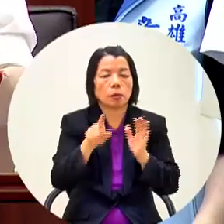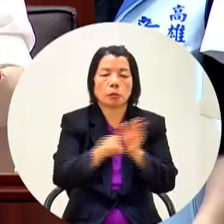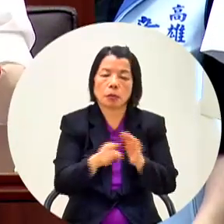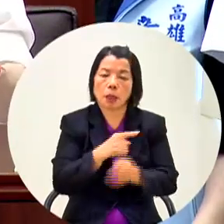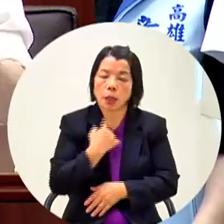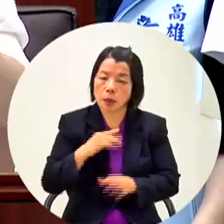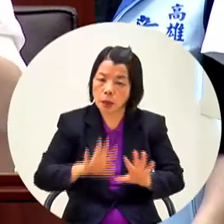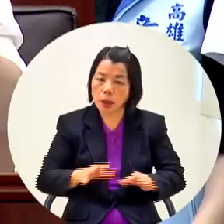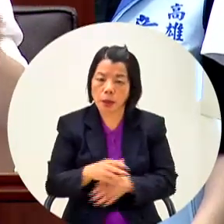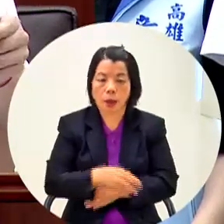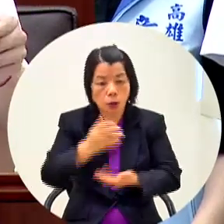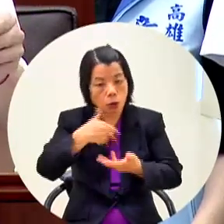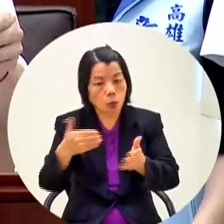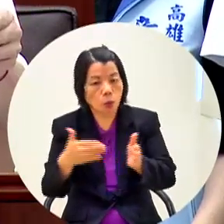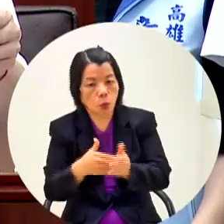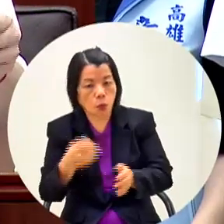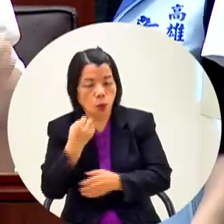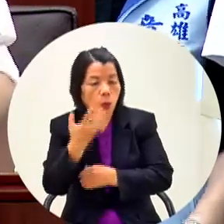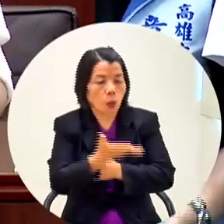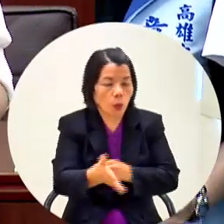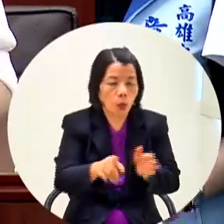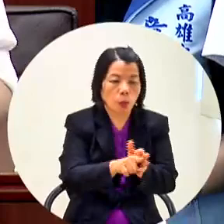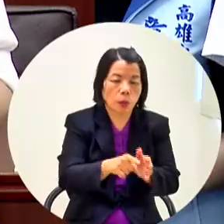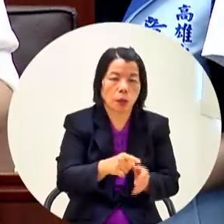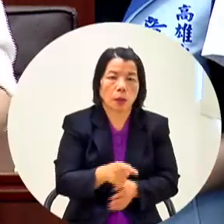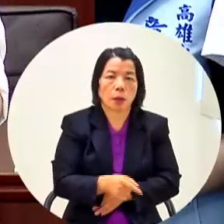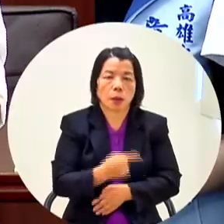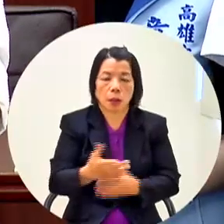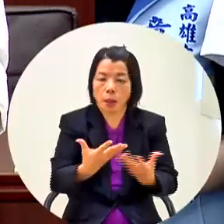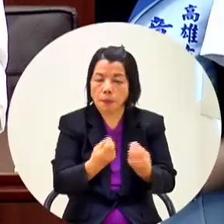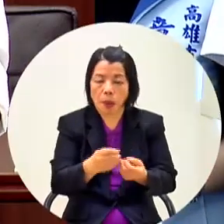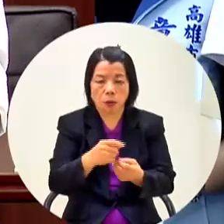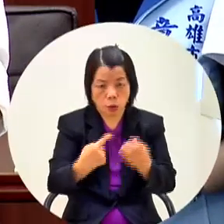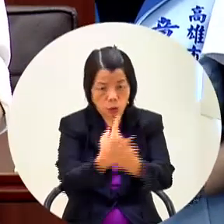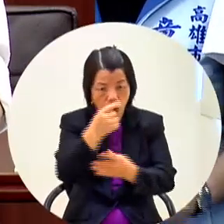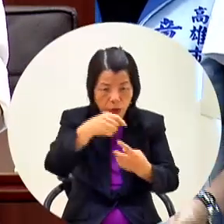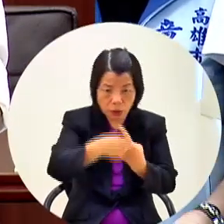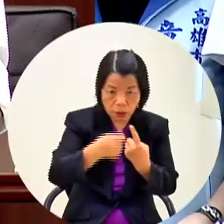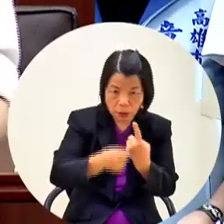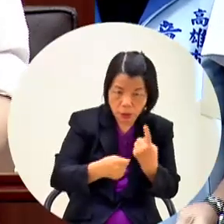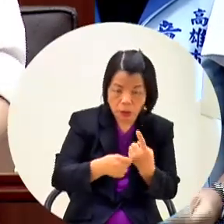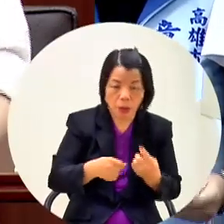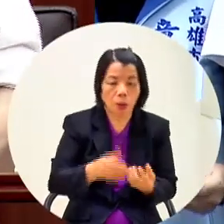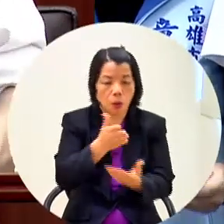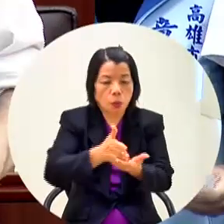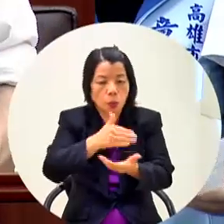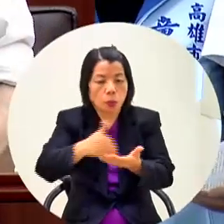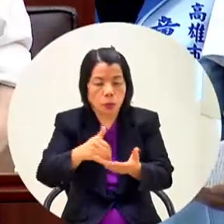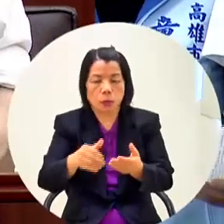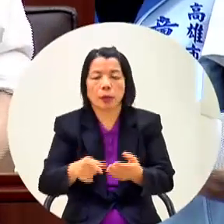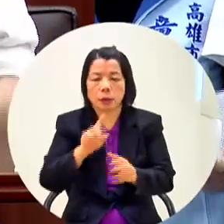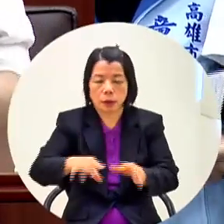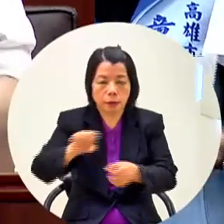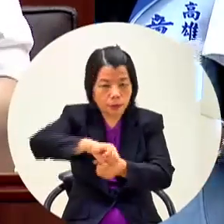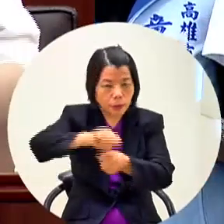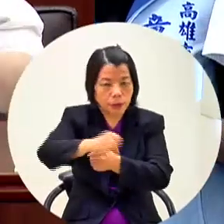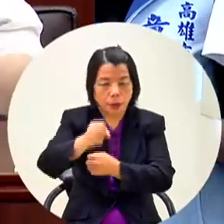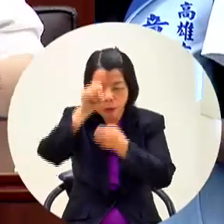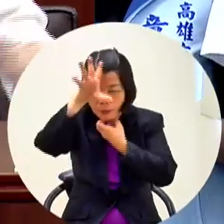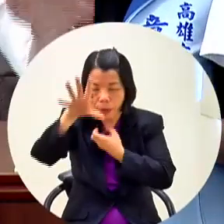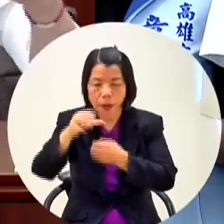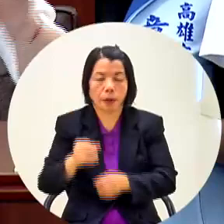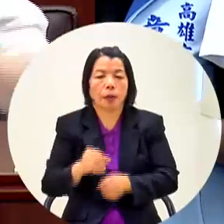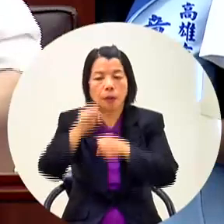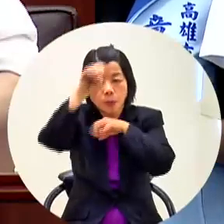不是一个柳丁就是一根香蕉，没有凤梨的，因为他们要节切，所以今年我们鼓励只要你